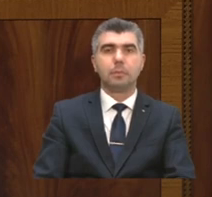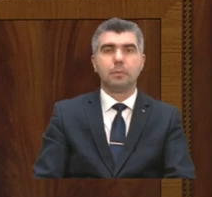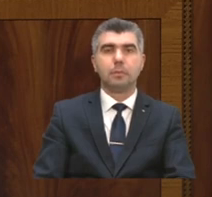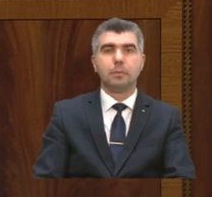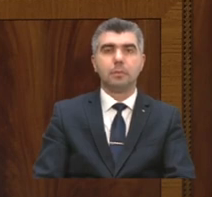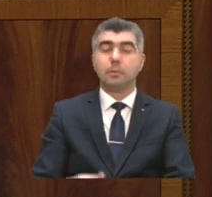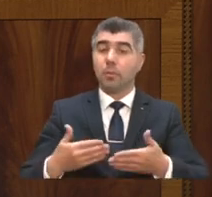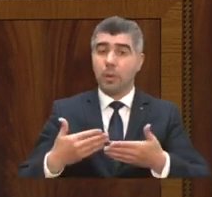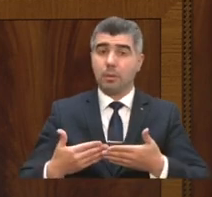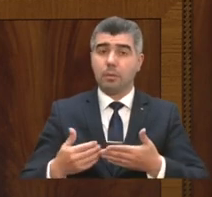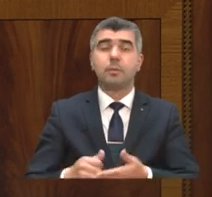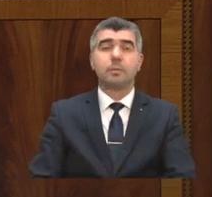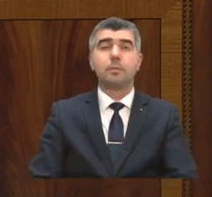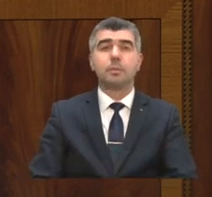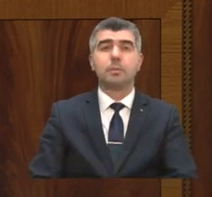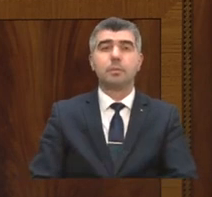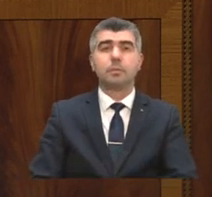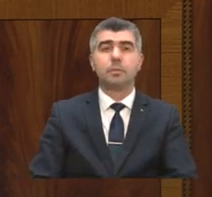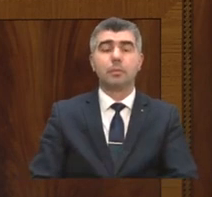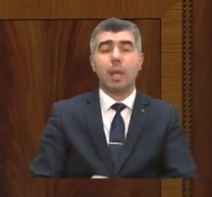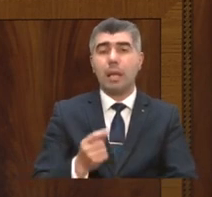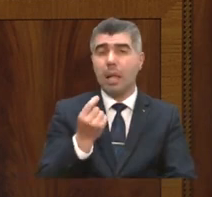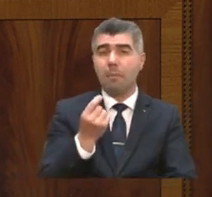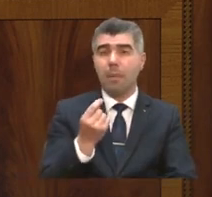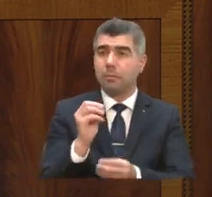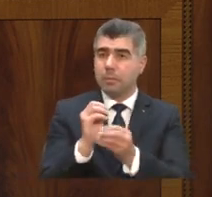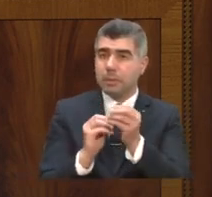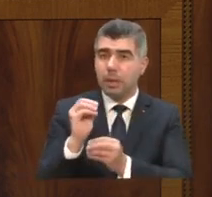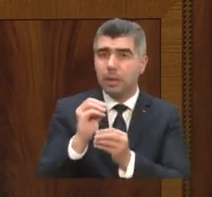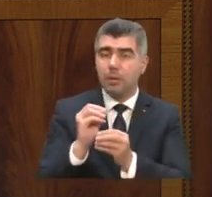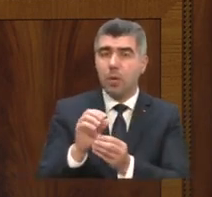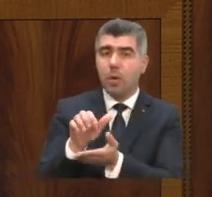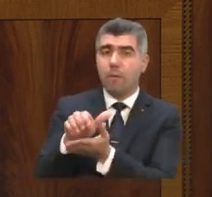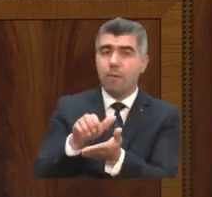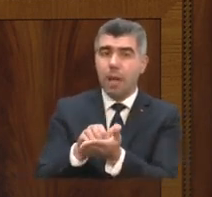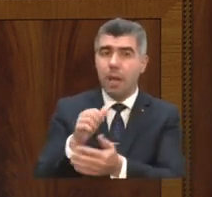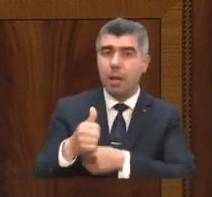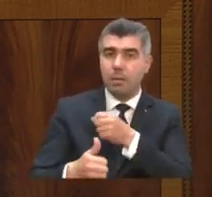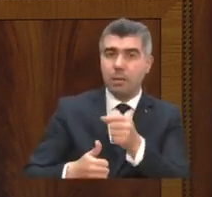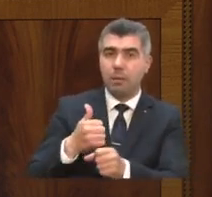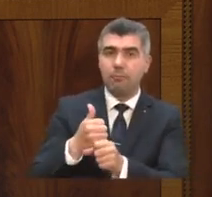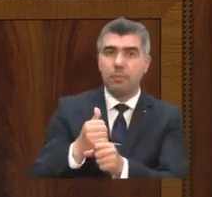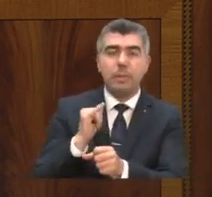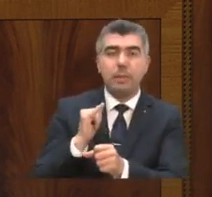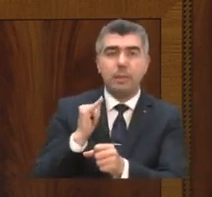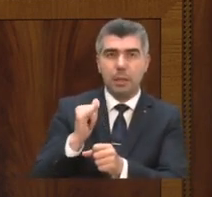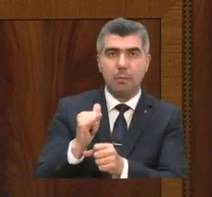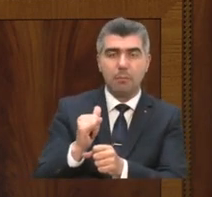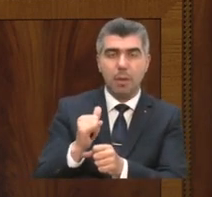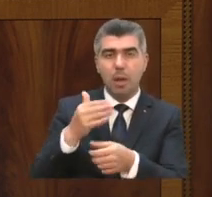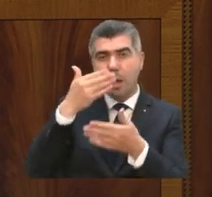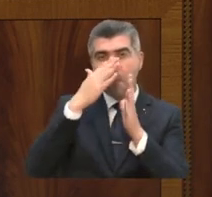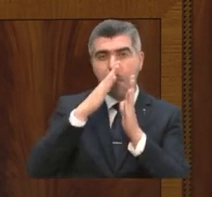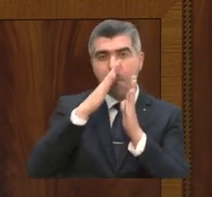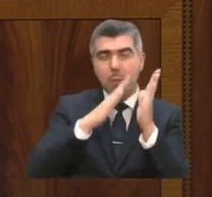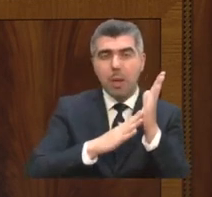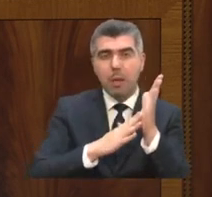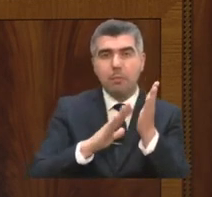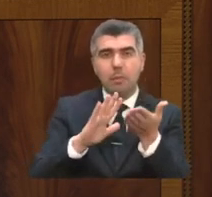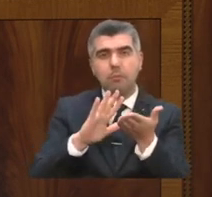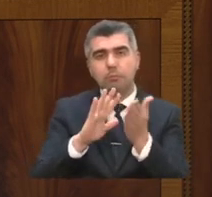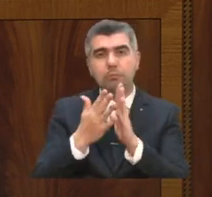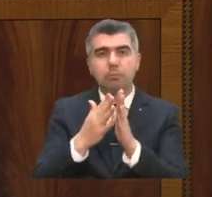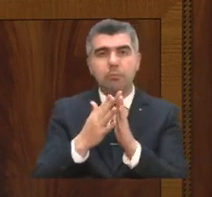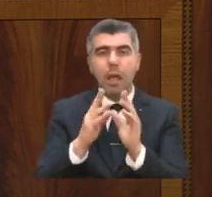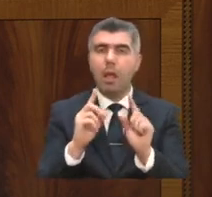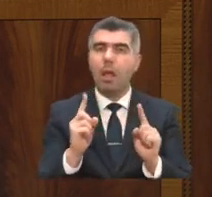وحنا رغم هذا الارتفاع ديال الطلب وسنه فلاحيه صعبه، كنعيشوا في بلادنا وضعا تقريبا